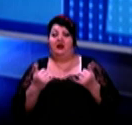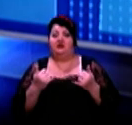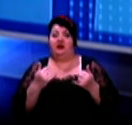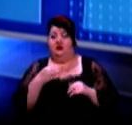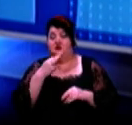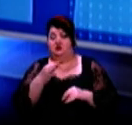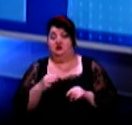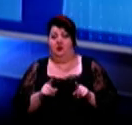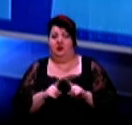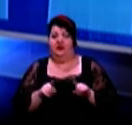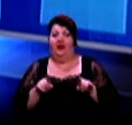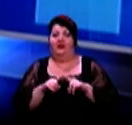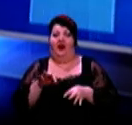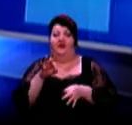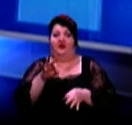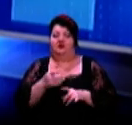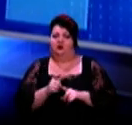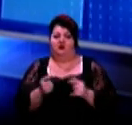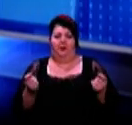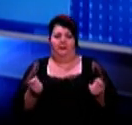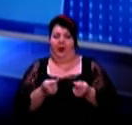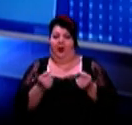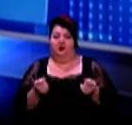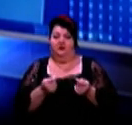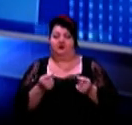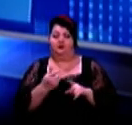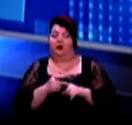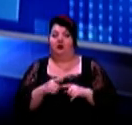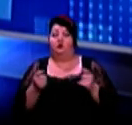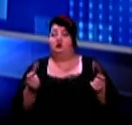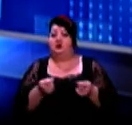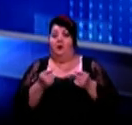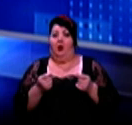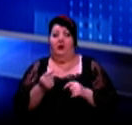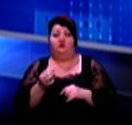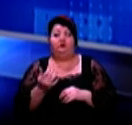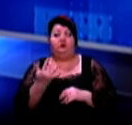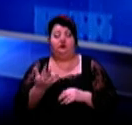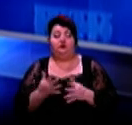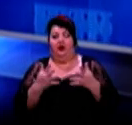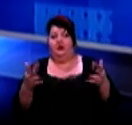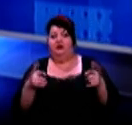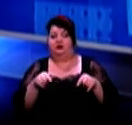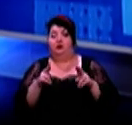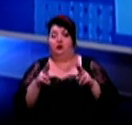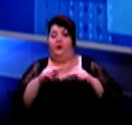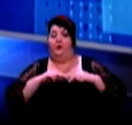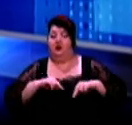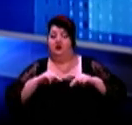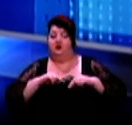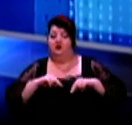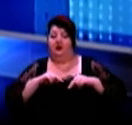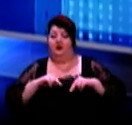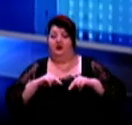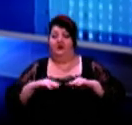так, таких вакансій дуже мало. Дуже мало, оскільки більшість тих, хто працював от,